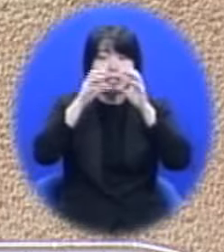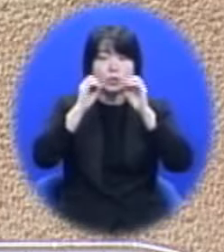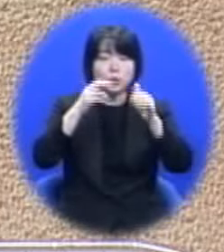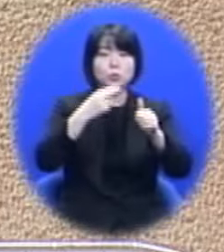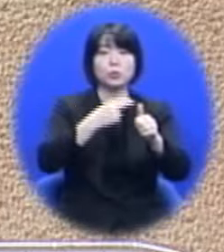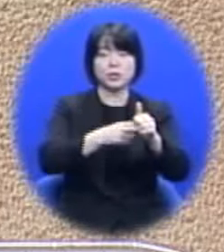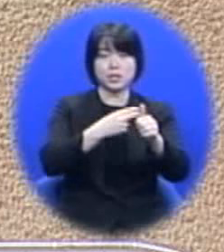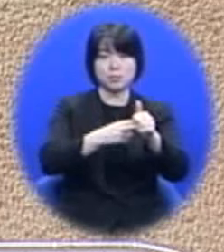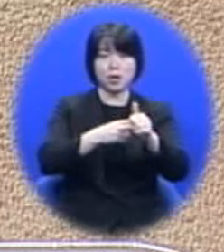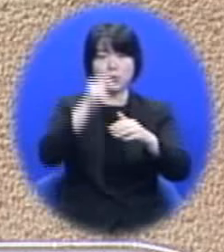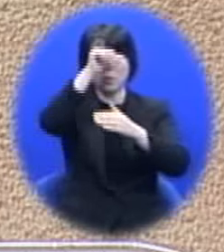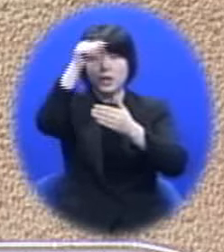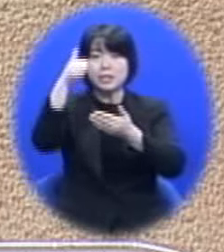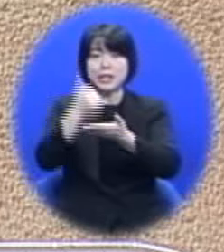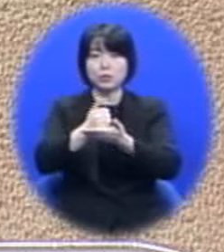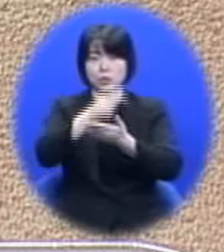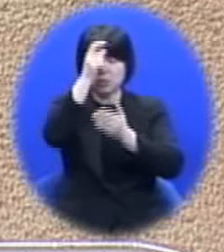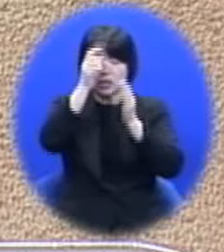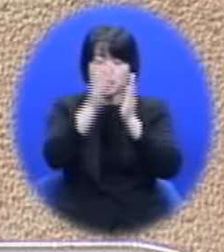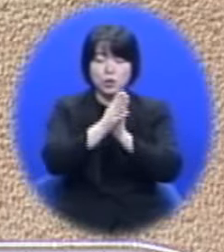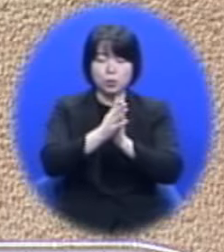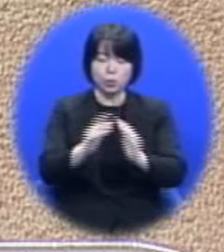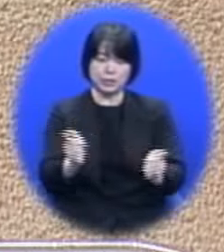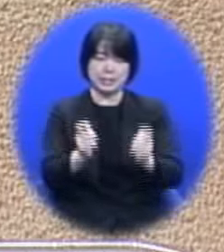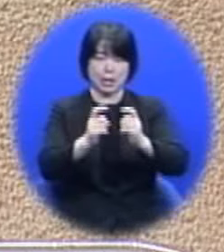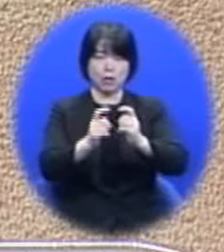기도 싸움이 생겼어요.